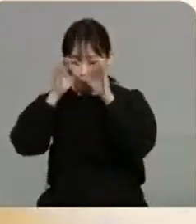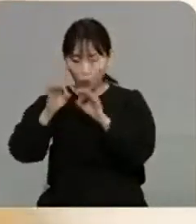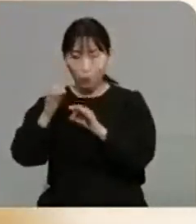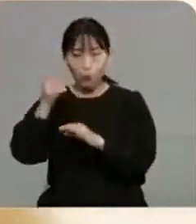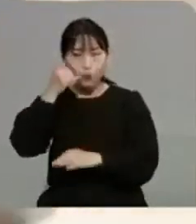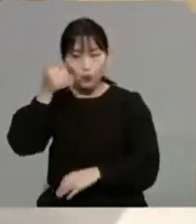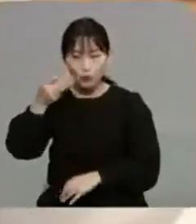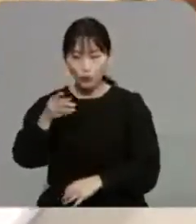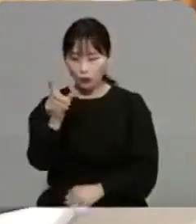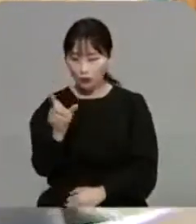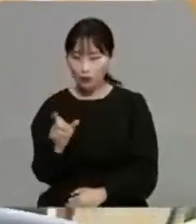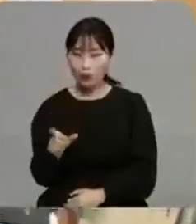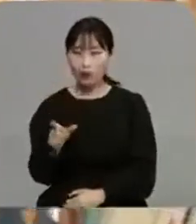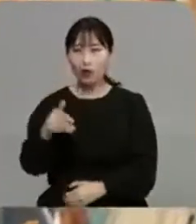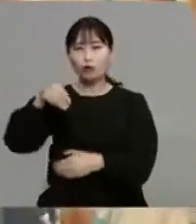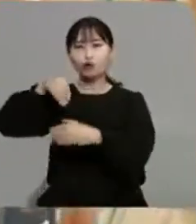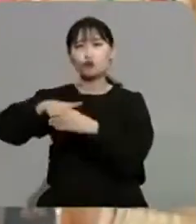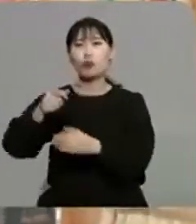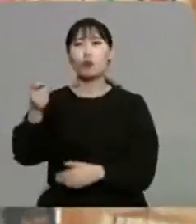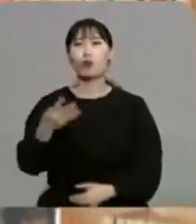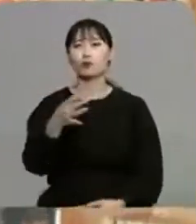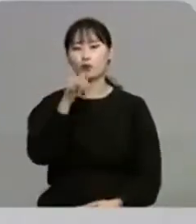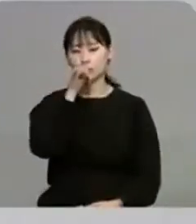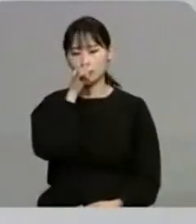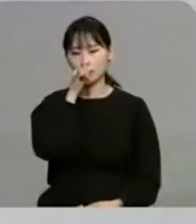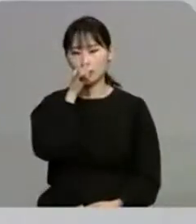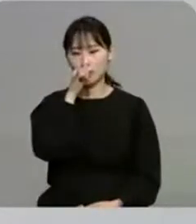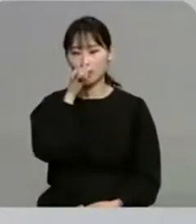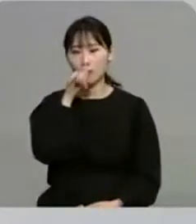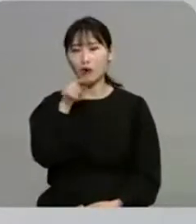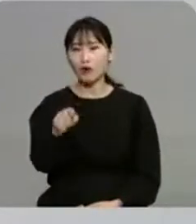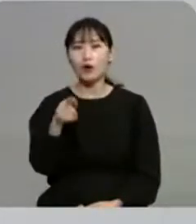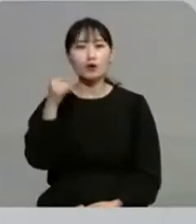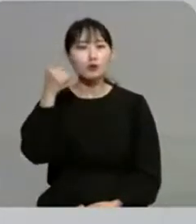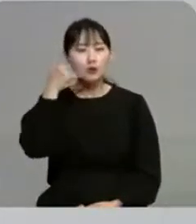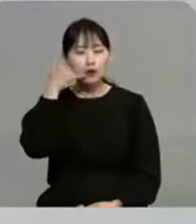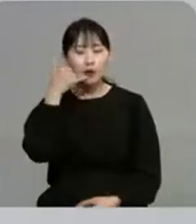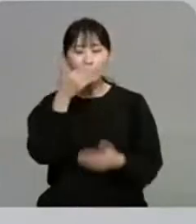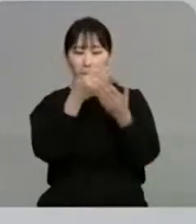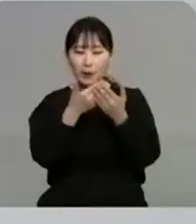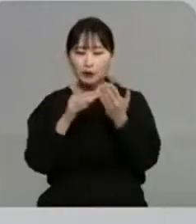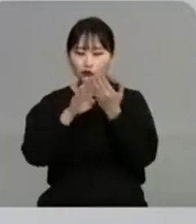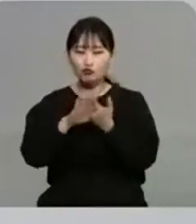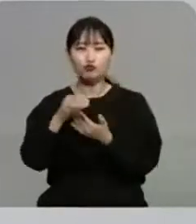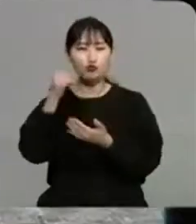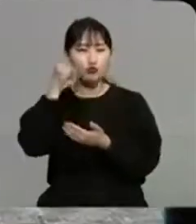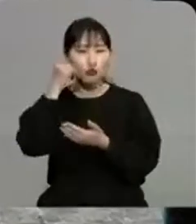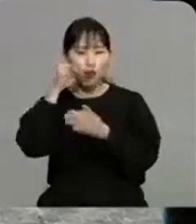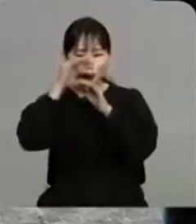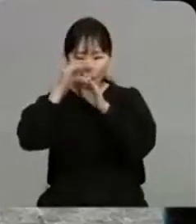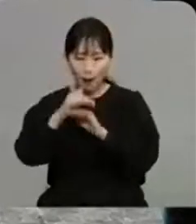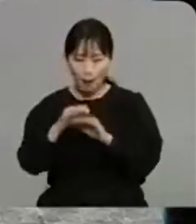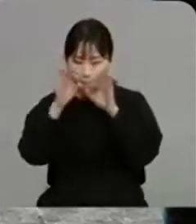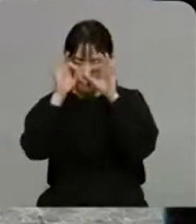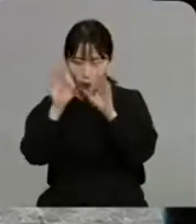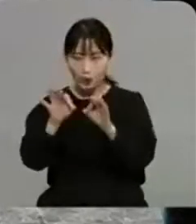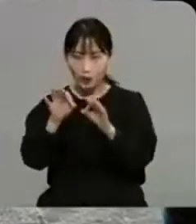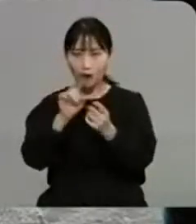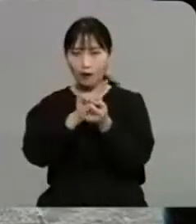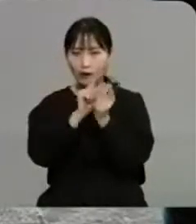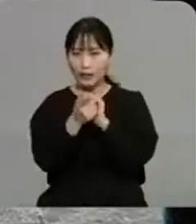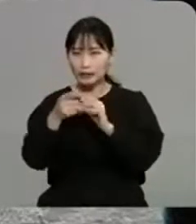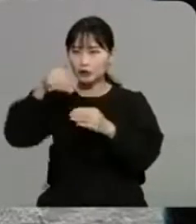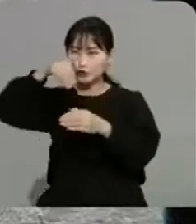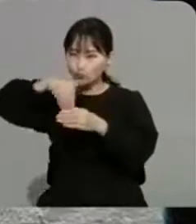휴대전화를 내준 노인 중 제 부자 가족이 있었고 전화기를 돌려받은 뒤 통화 기록을 살펴본 애 대리투표 흔적이 남아